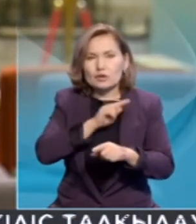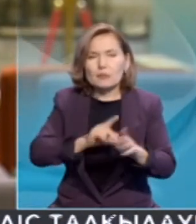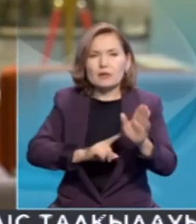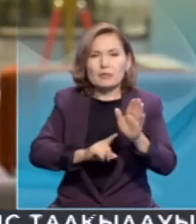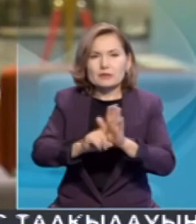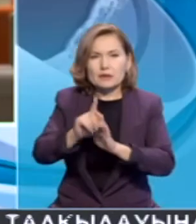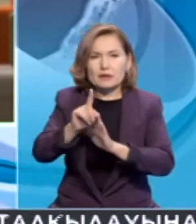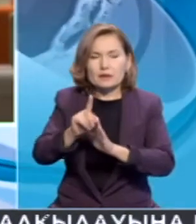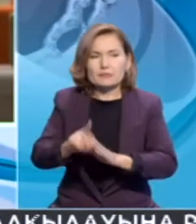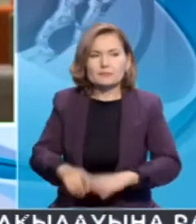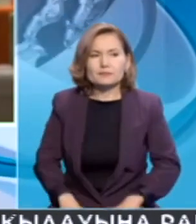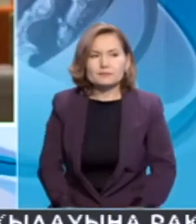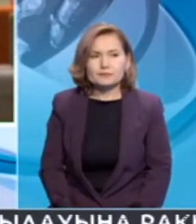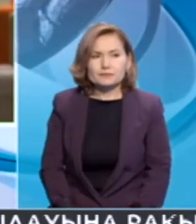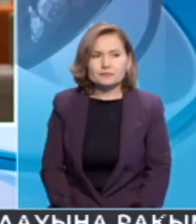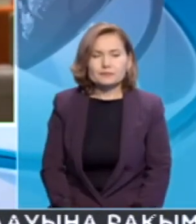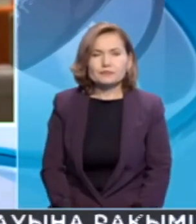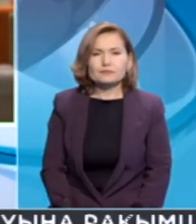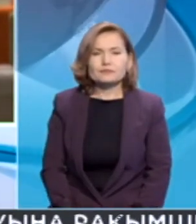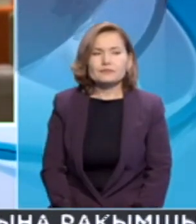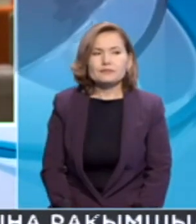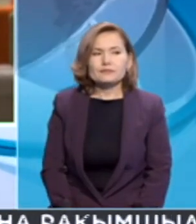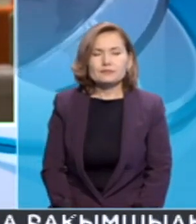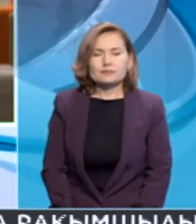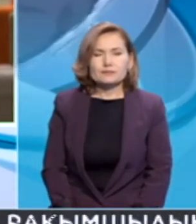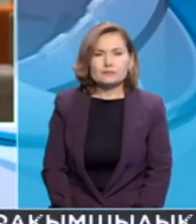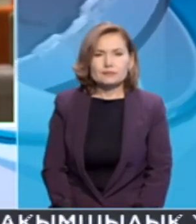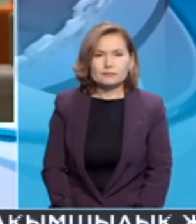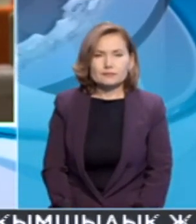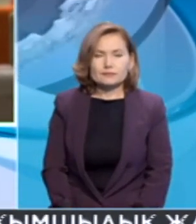жұмыстары басталады. Мендегі бар ақпарат осы. Армангүл, сөз өзіңде. Рахмет, Асылбек.